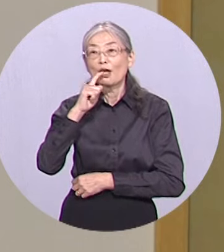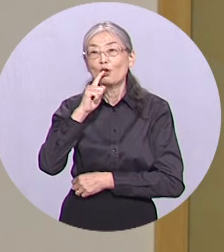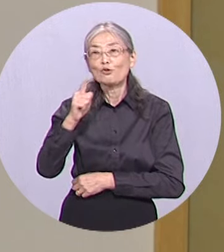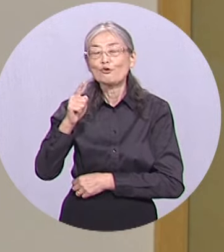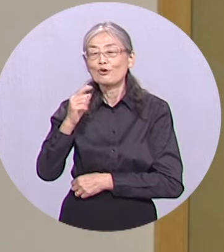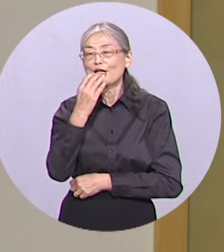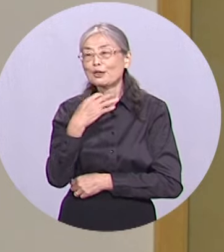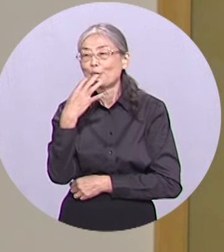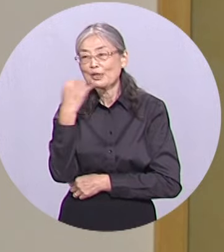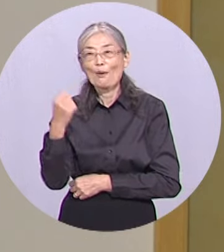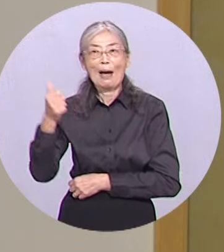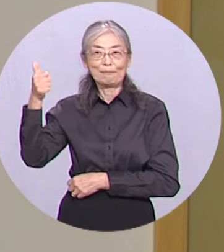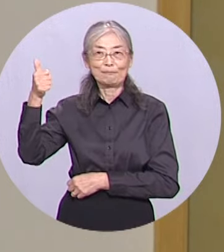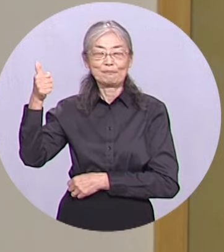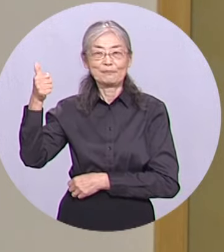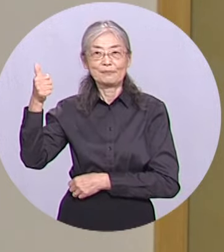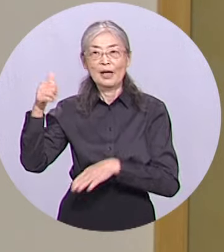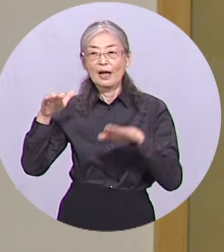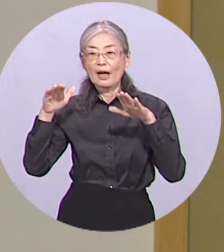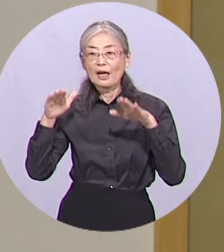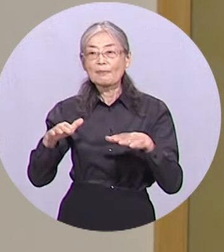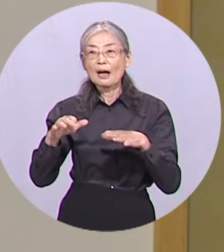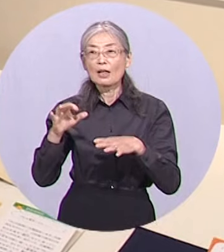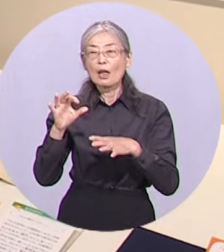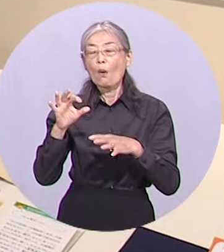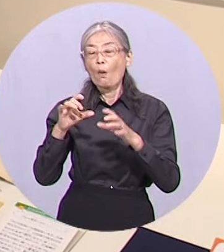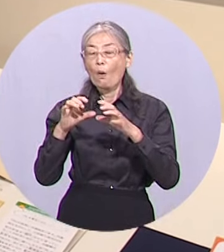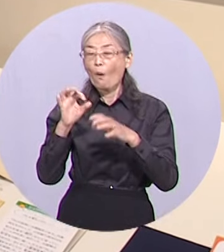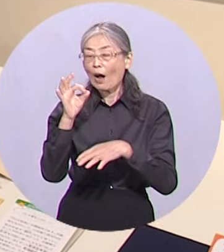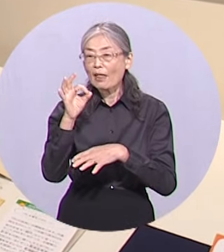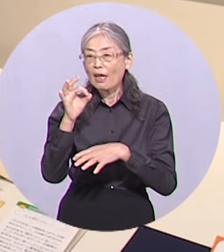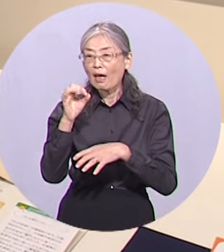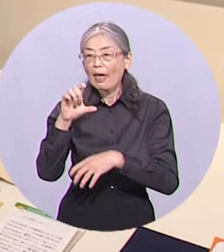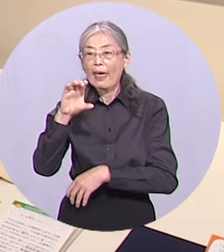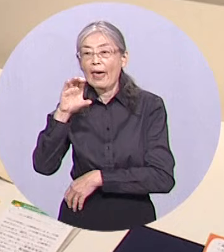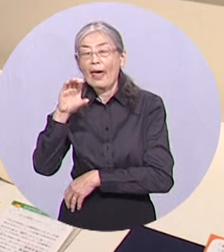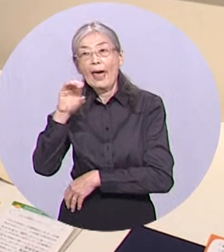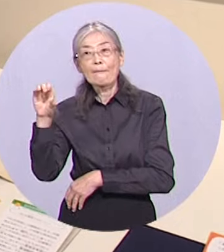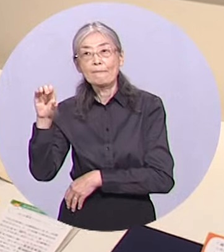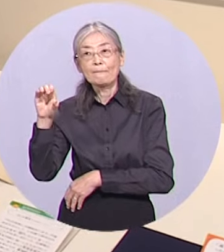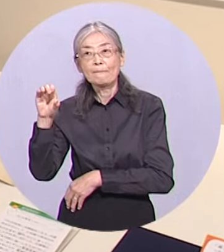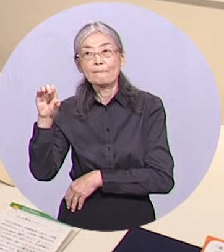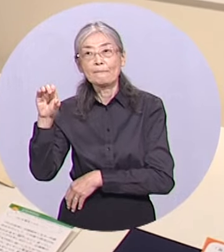した。 現在のお金の単位、円を日本